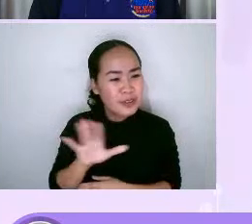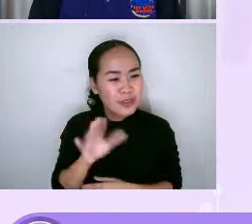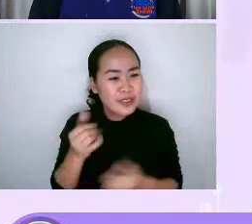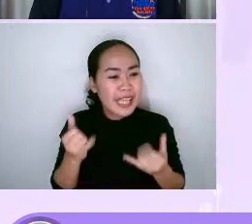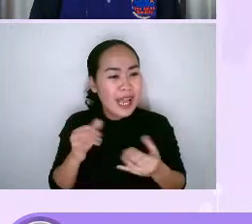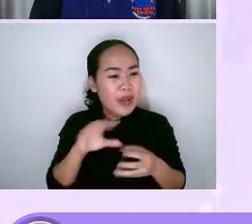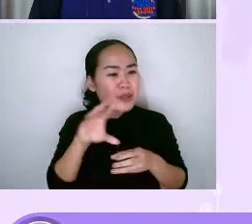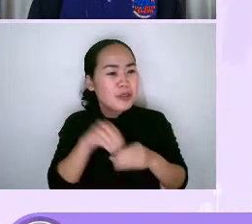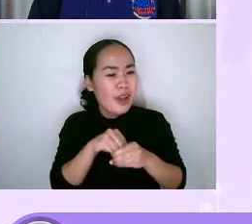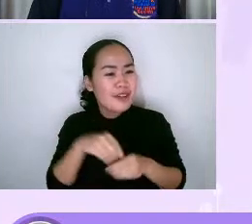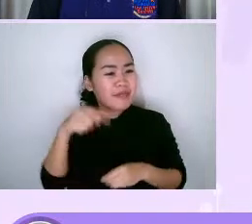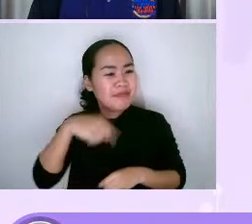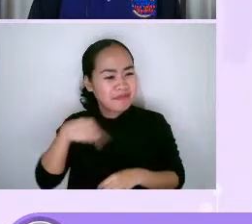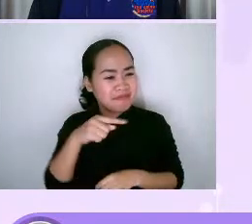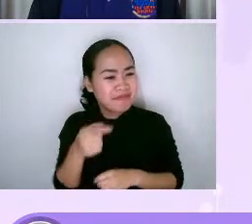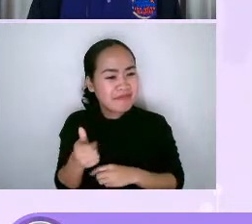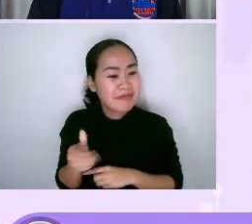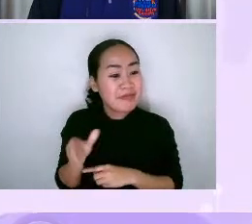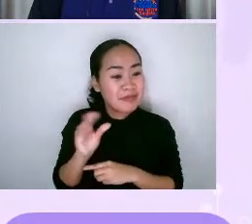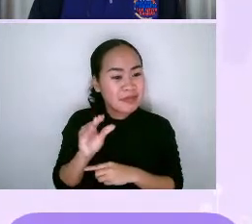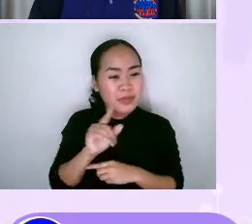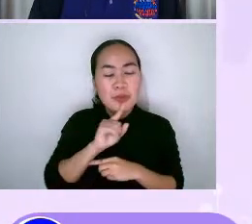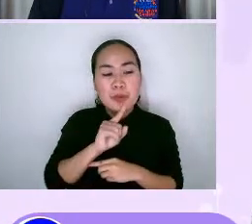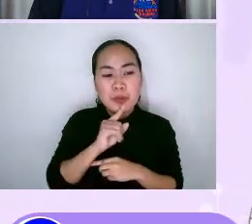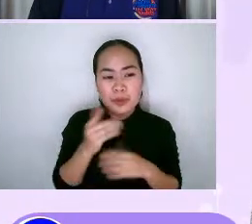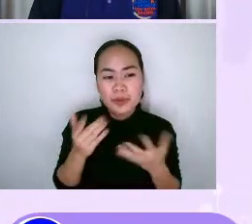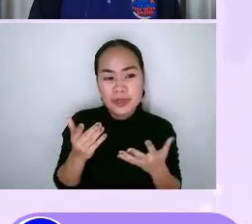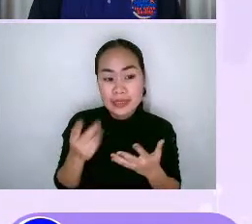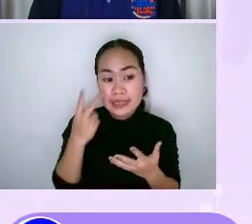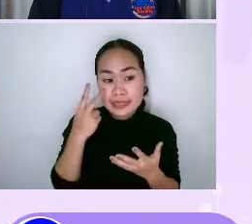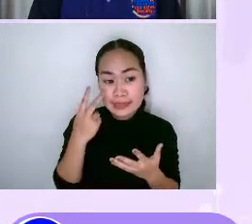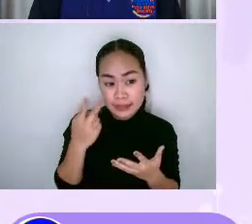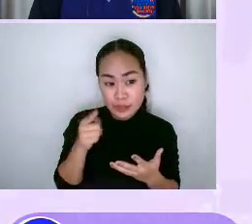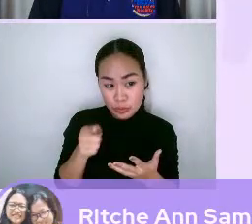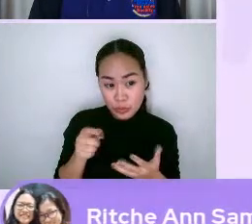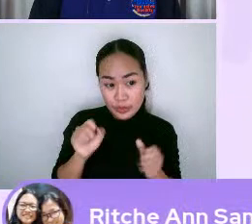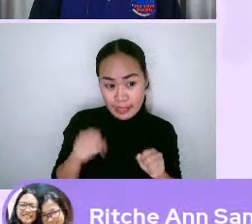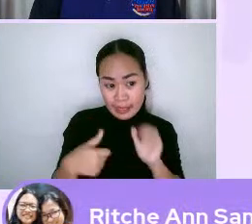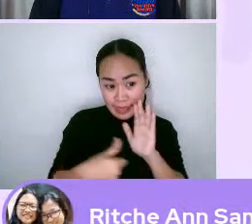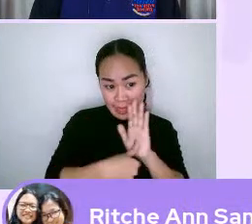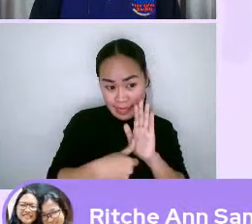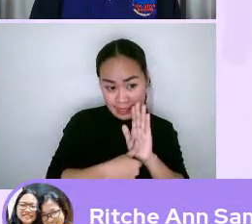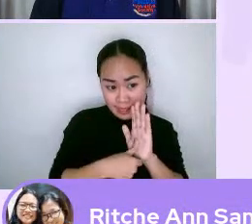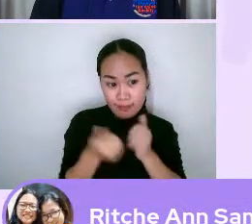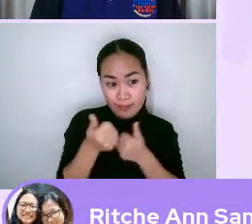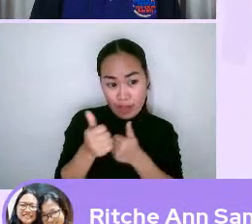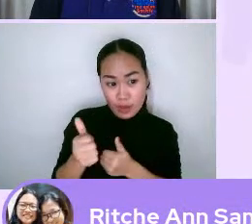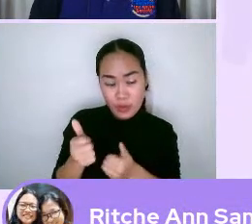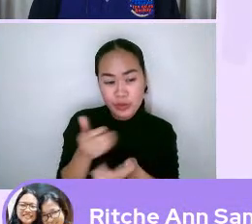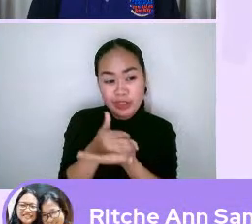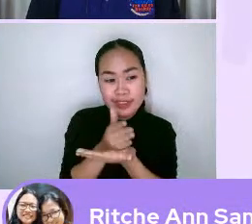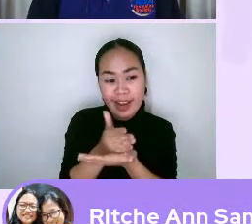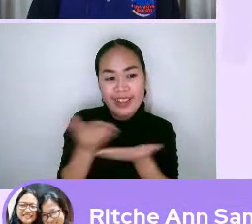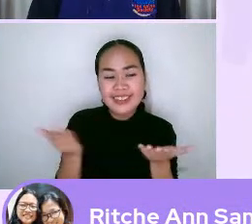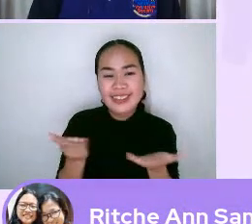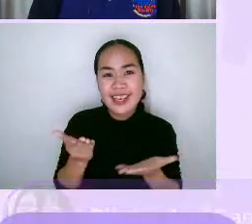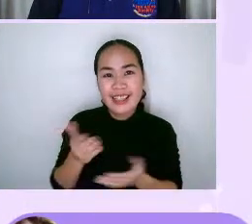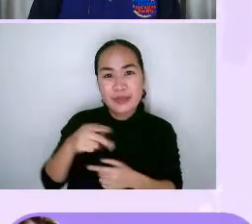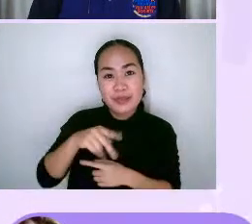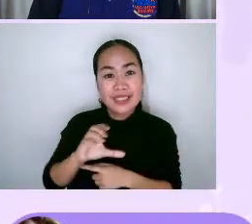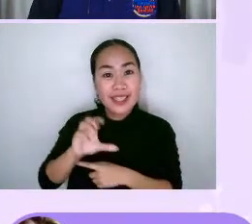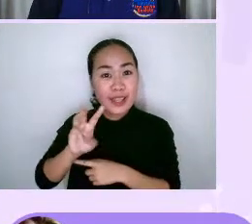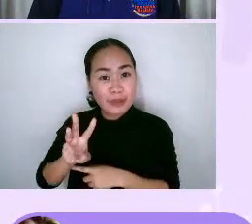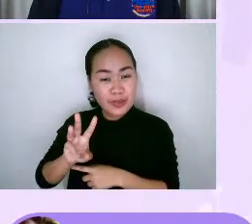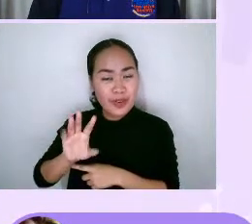ngayong afternoon po. Siguraduhin lang din po na naka-like, naka-follow, and naka-share kayo sa PCW Facebook page para mas